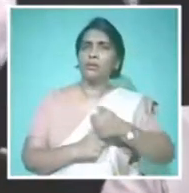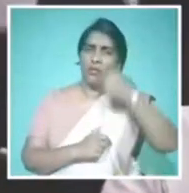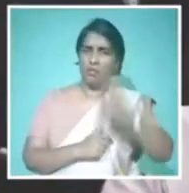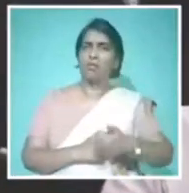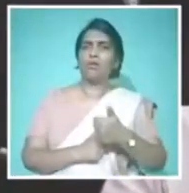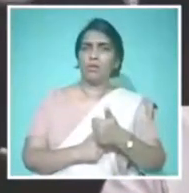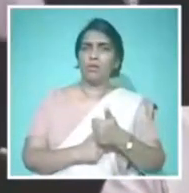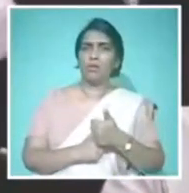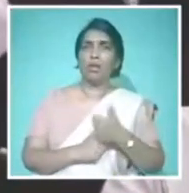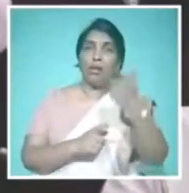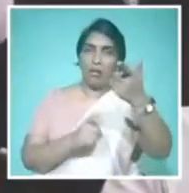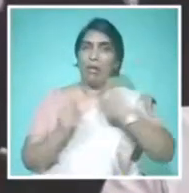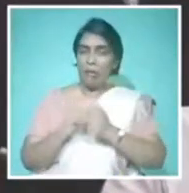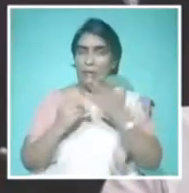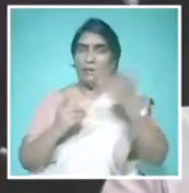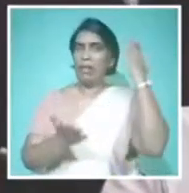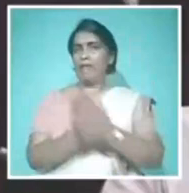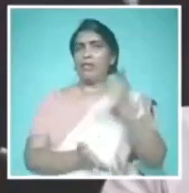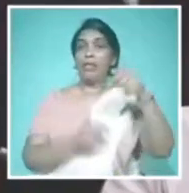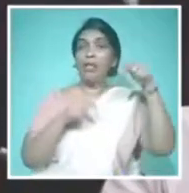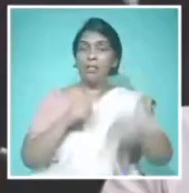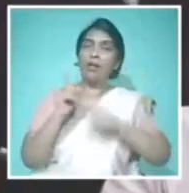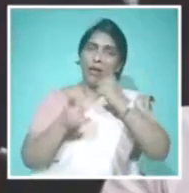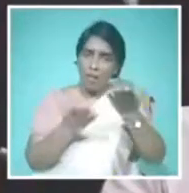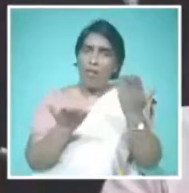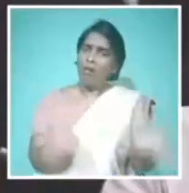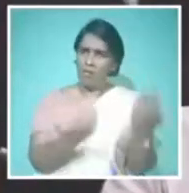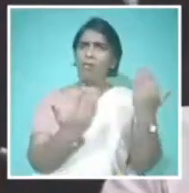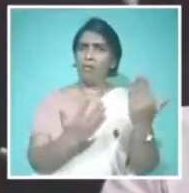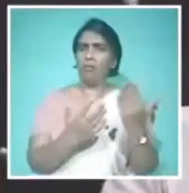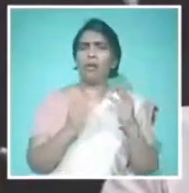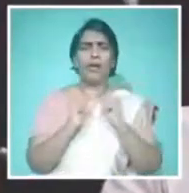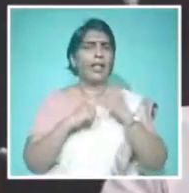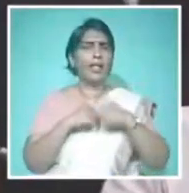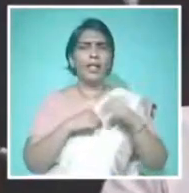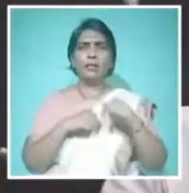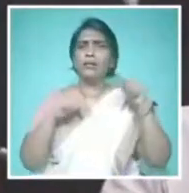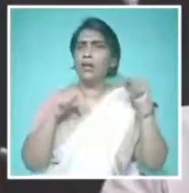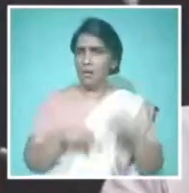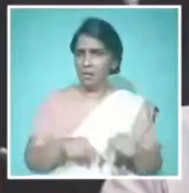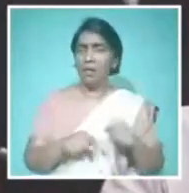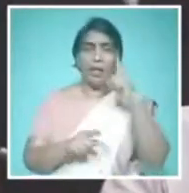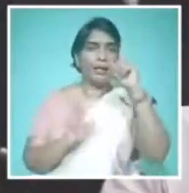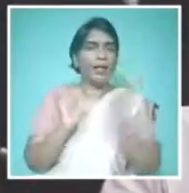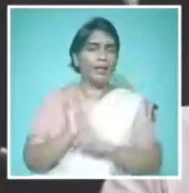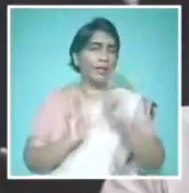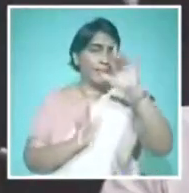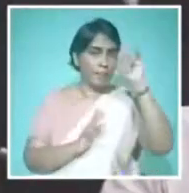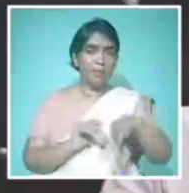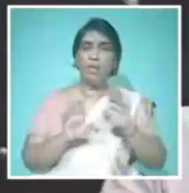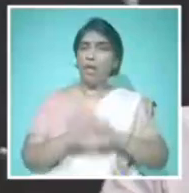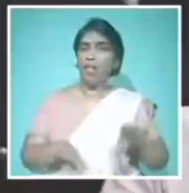dona. Kerana nu dunia tegol lah, tapi, hebat dengan hari kira nang gian dona. Muka dah itu, ada ikhlas sehatta bandar